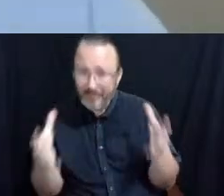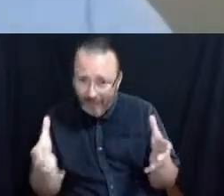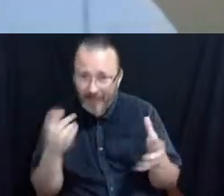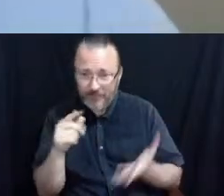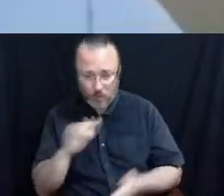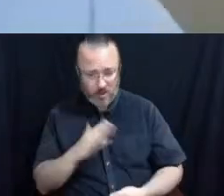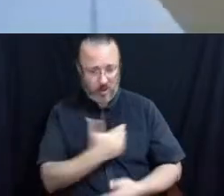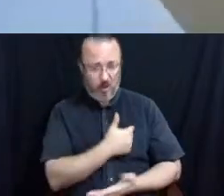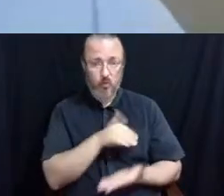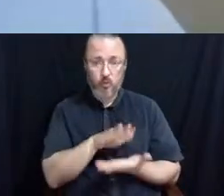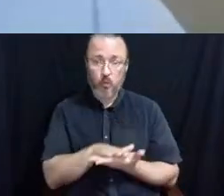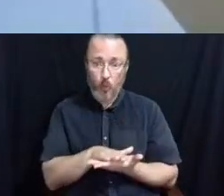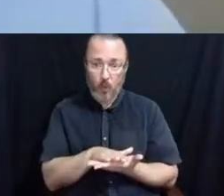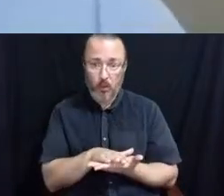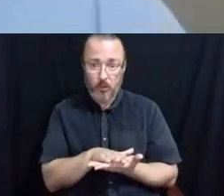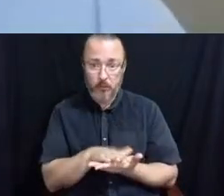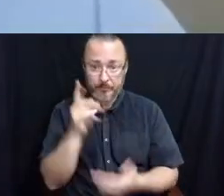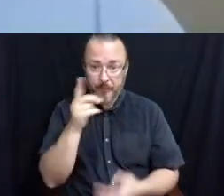école.